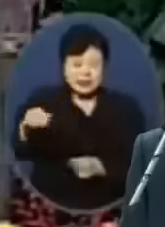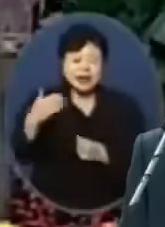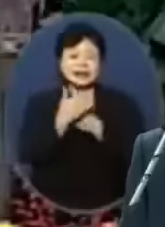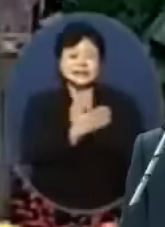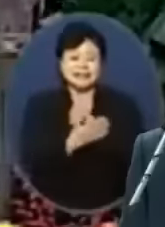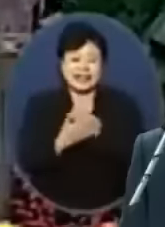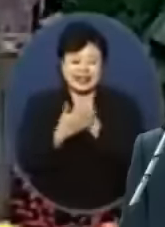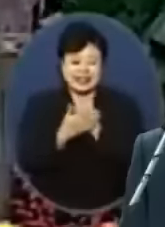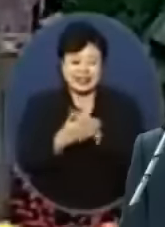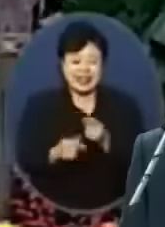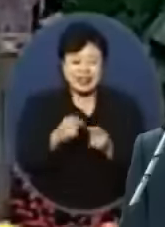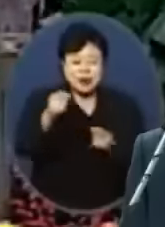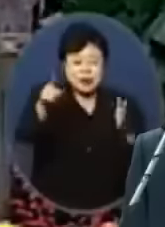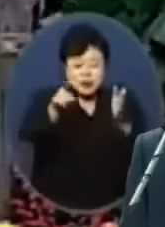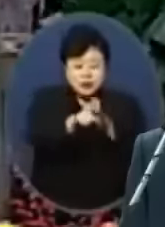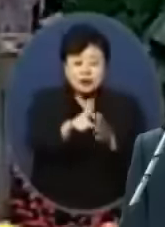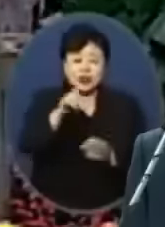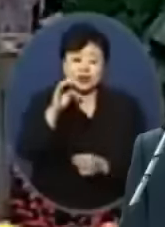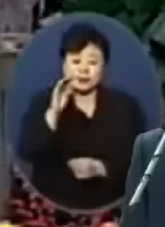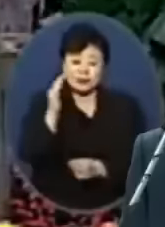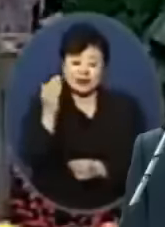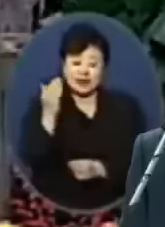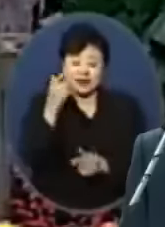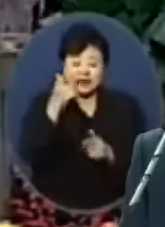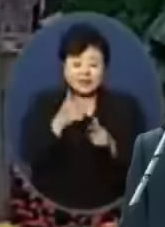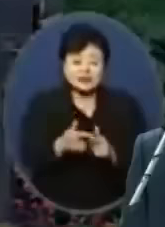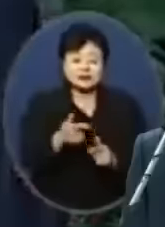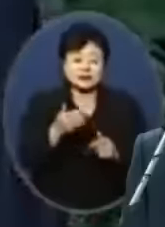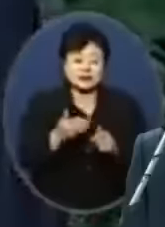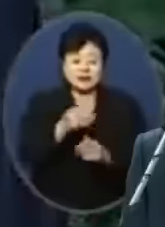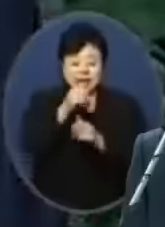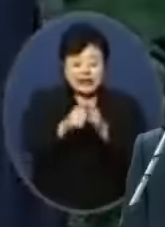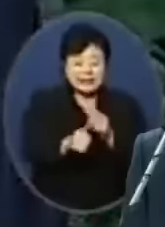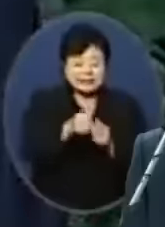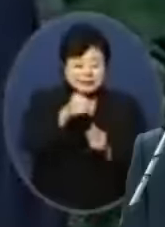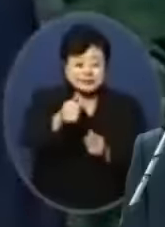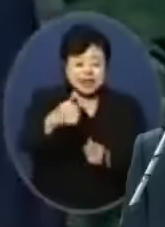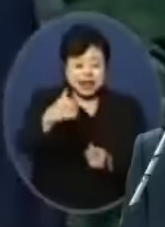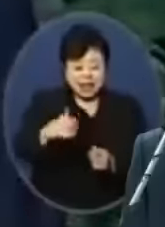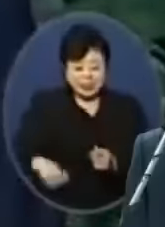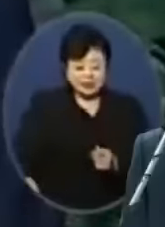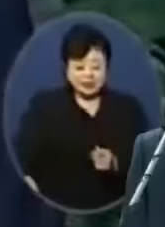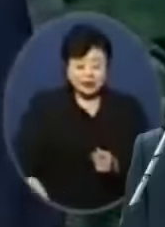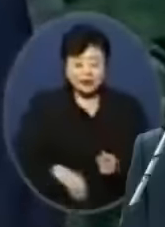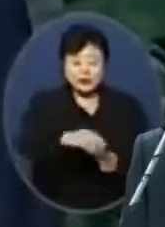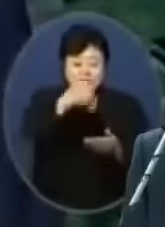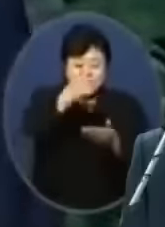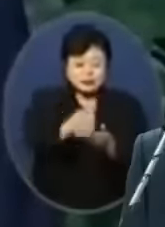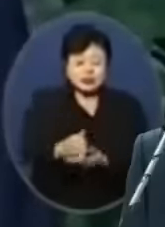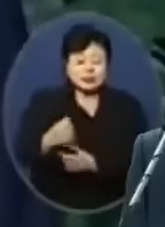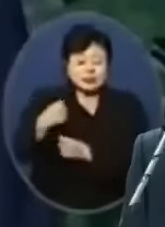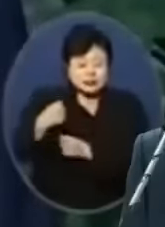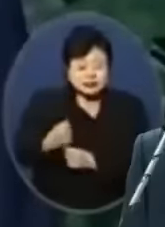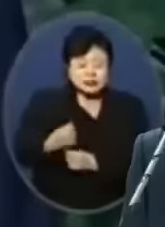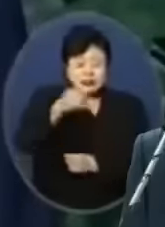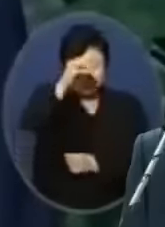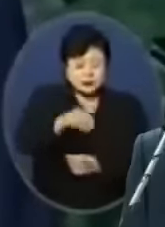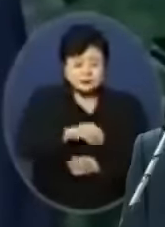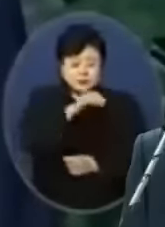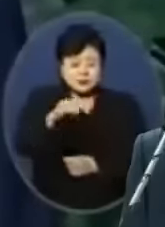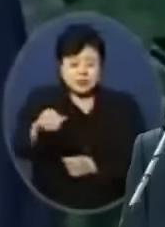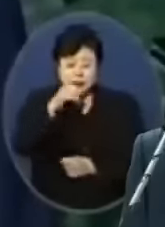은혜는 영원히 믿을 수가 있습니다. 예수님께서 하나님이 아들로서 우리 죄를 짊어지고 십자가에 못